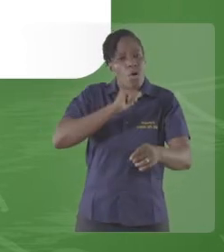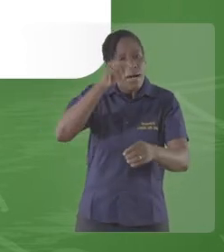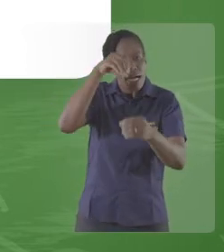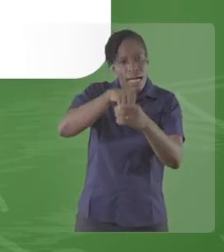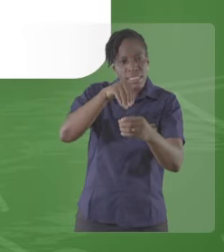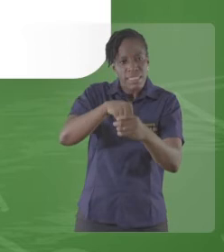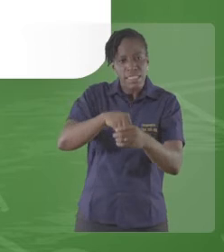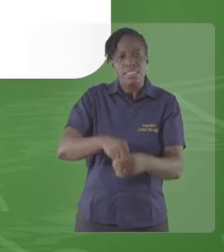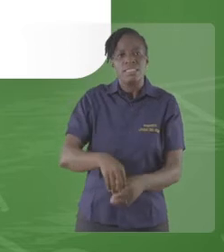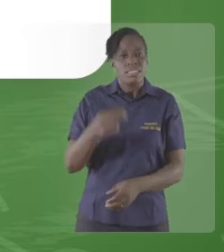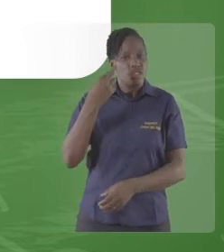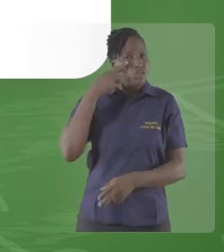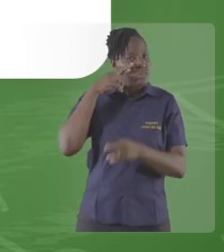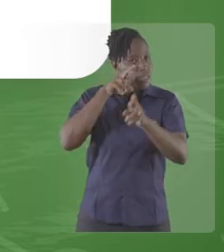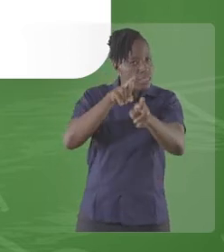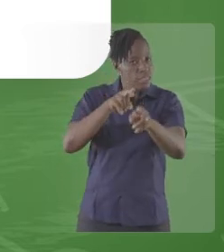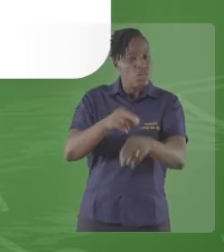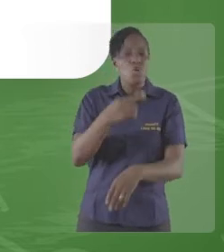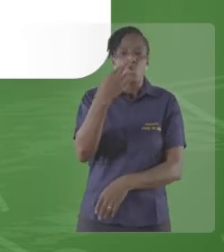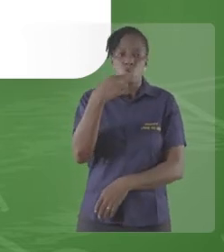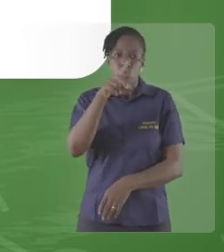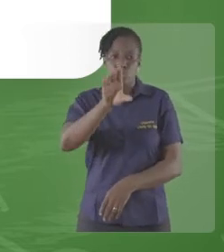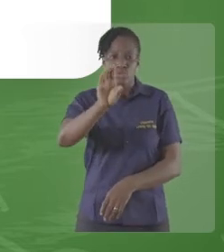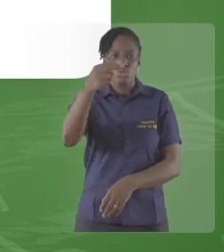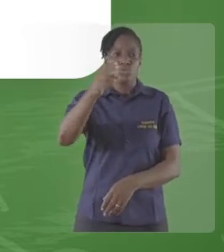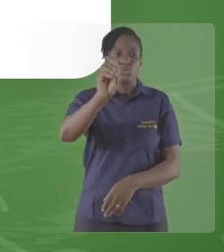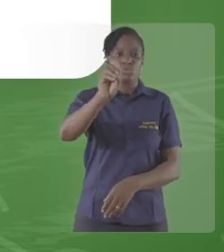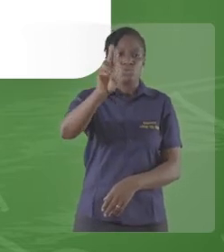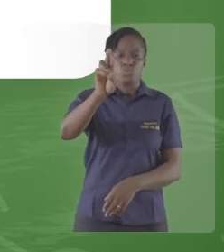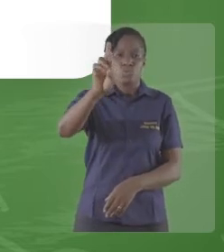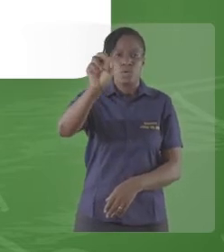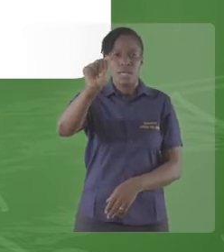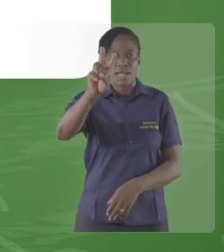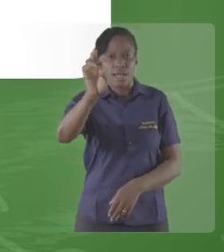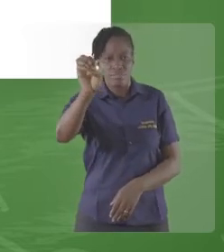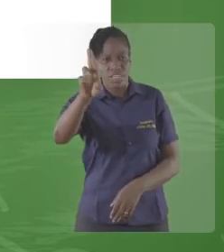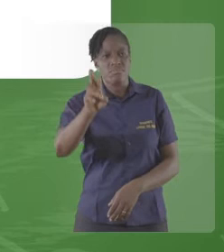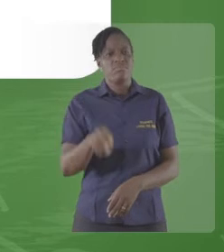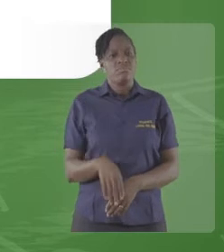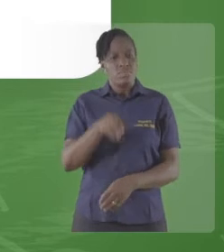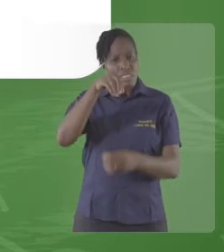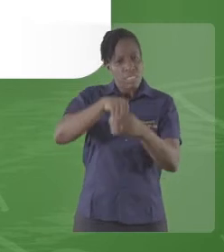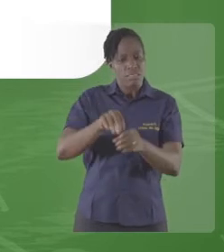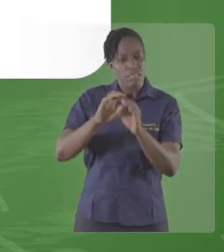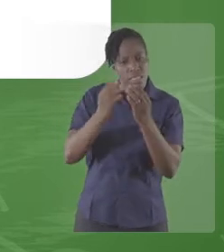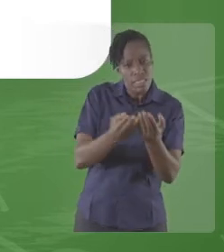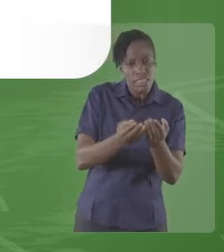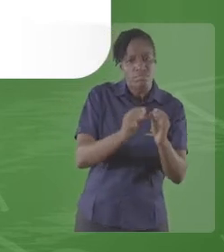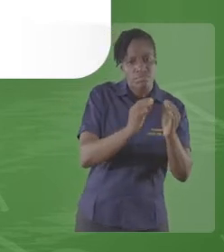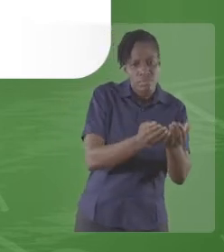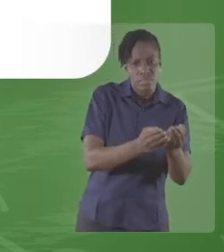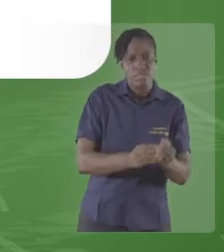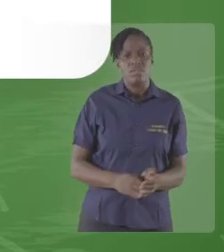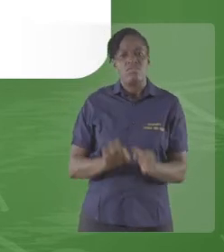L'intrus est donc chouraver. C'est un mot qui appartient au registre familier. Nous